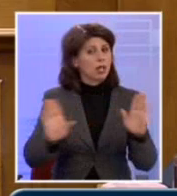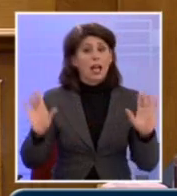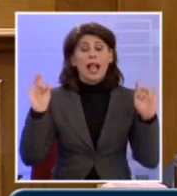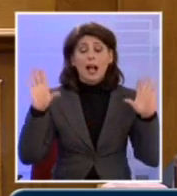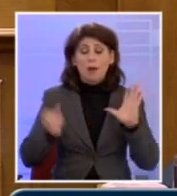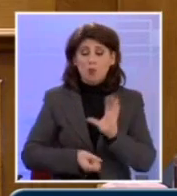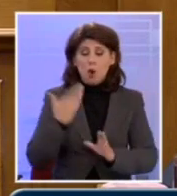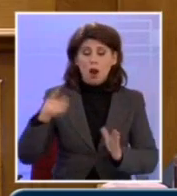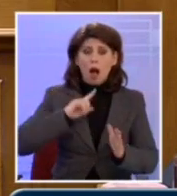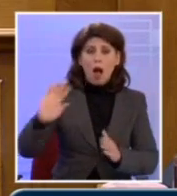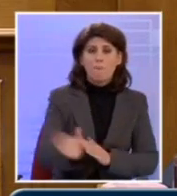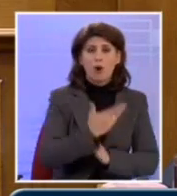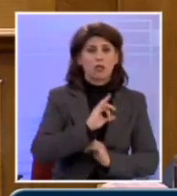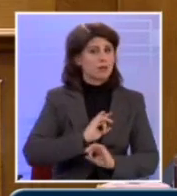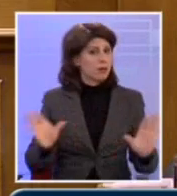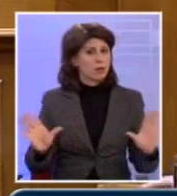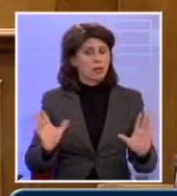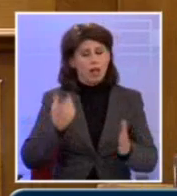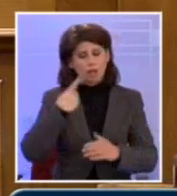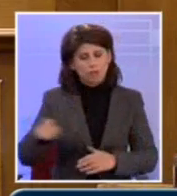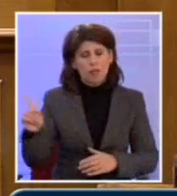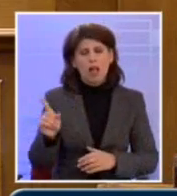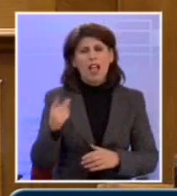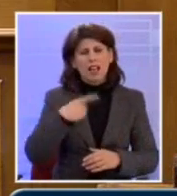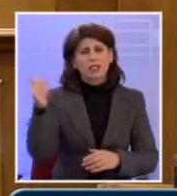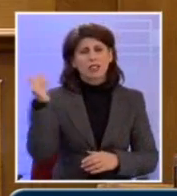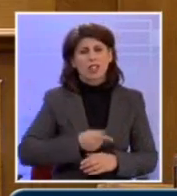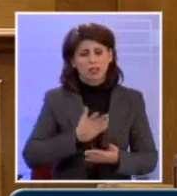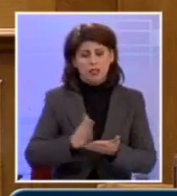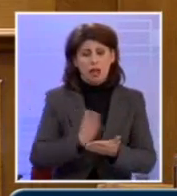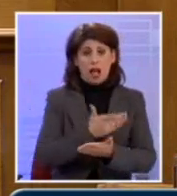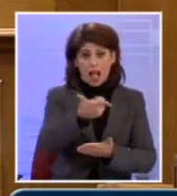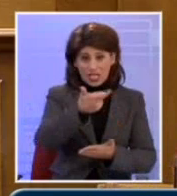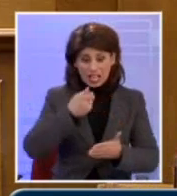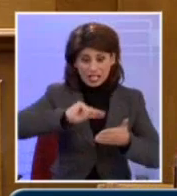απόλυση. Πλήρη διαχωρισμό της Δανειακής Σύμβασης από το Μνημόνιο.